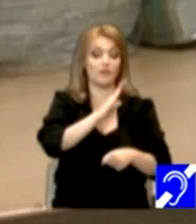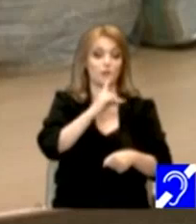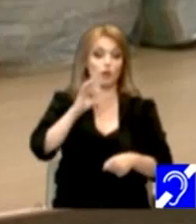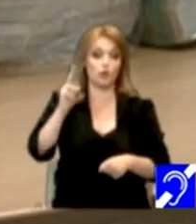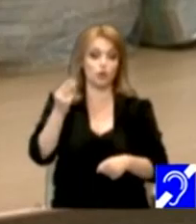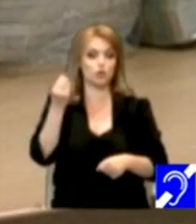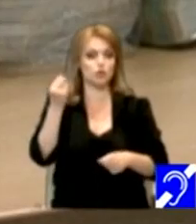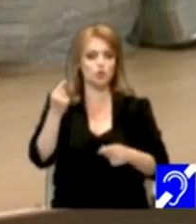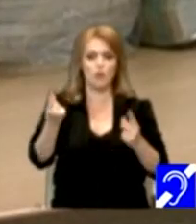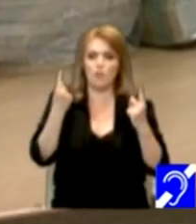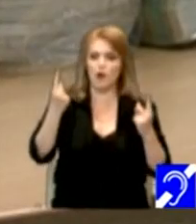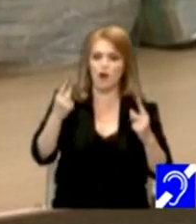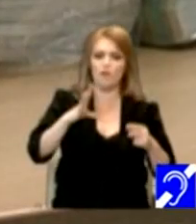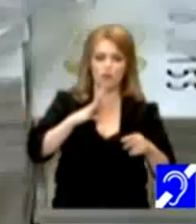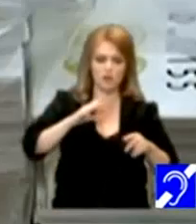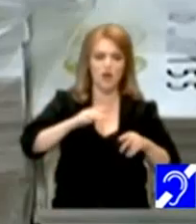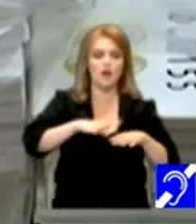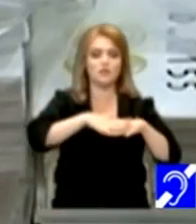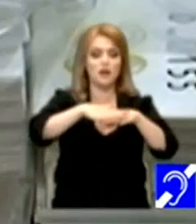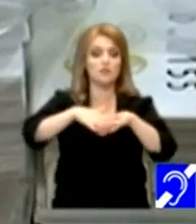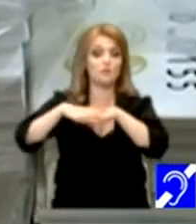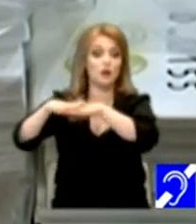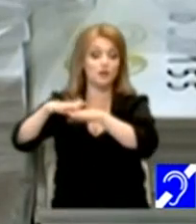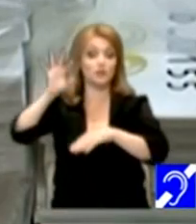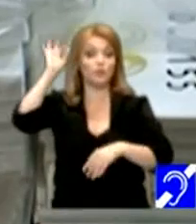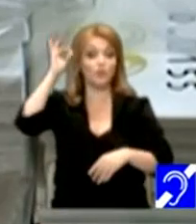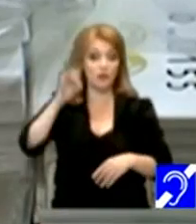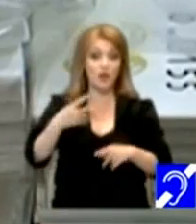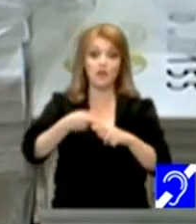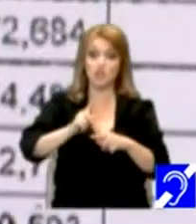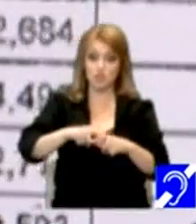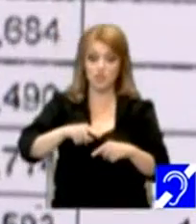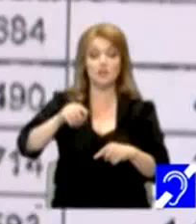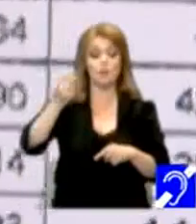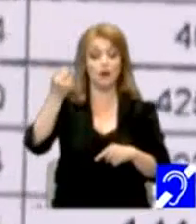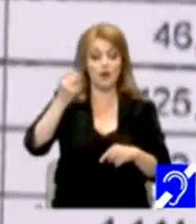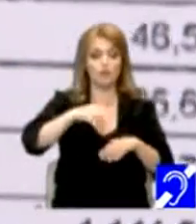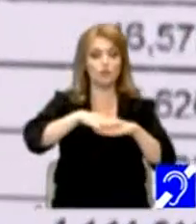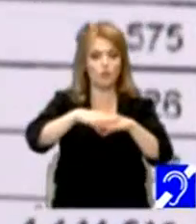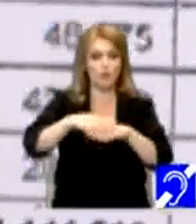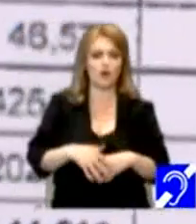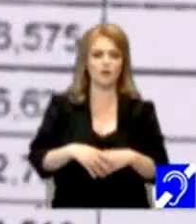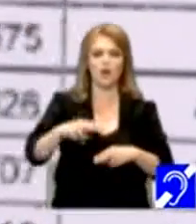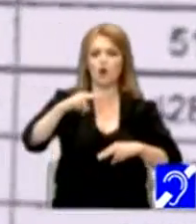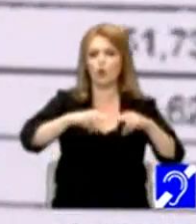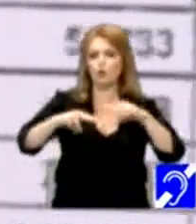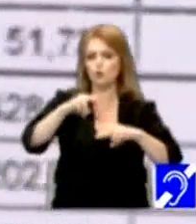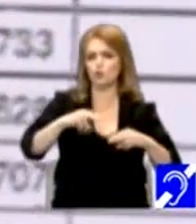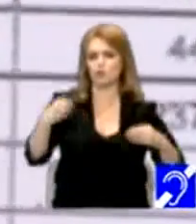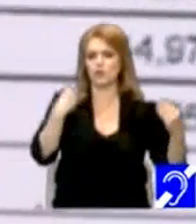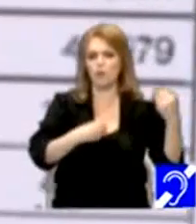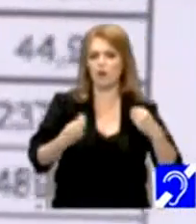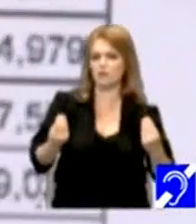de bani a fost transferată către companii nerezidente din care s-au cumpărat materiale de construcție, echipamente digitale, haine de lux